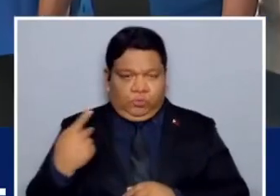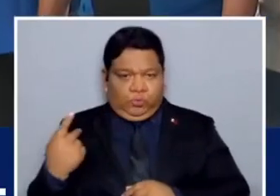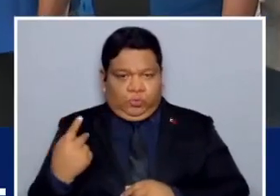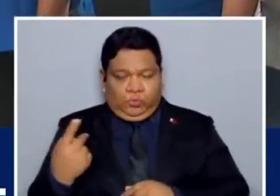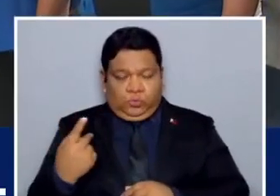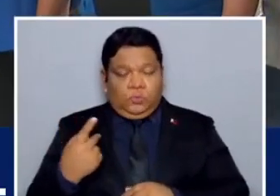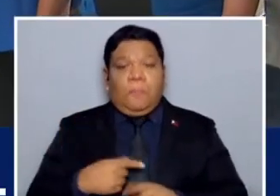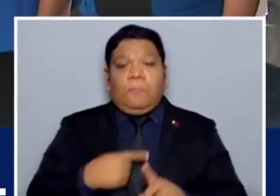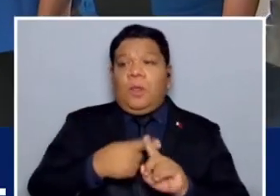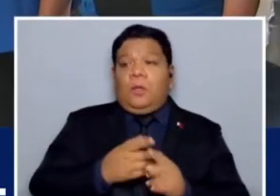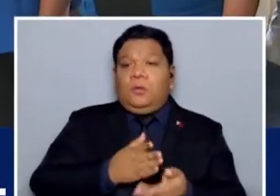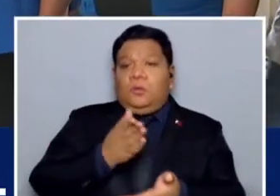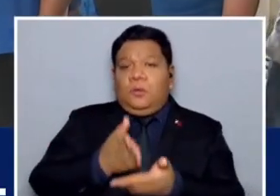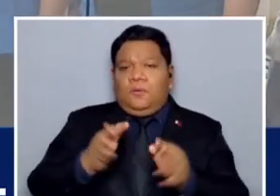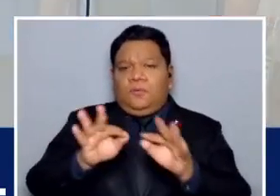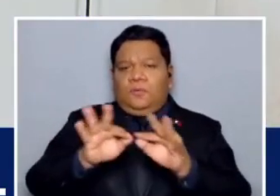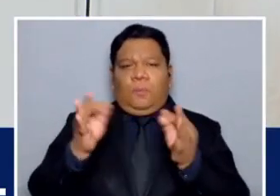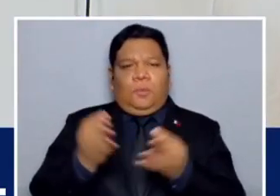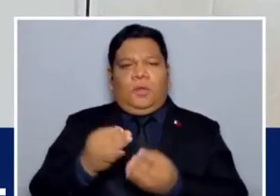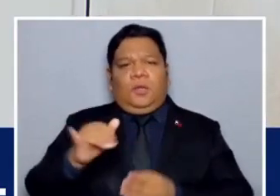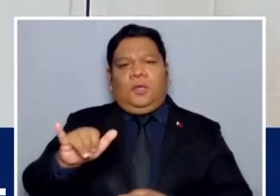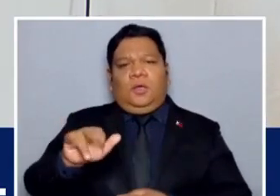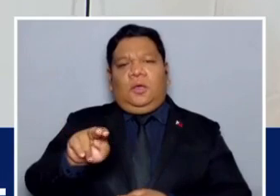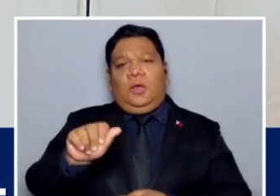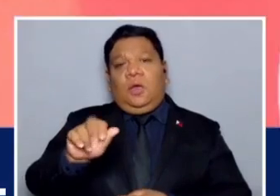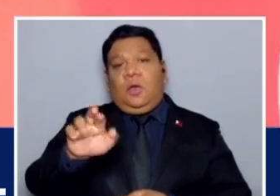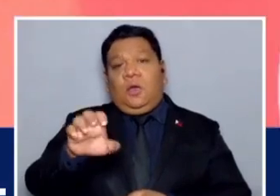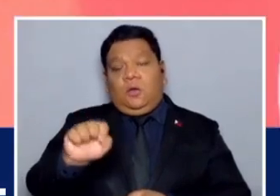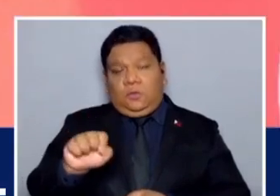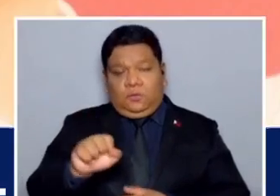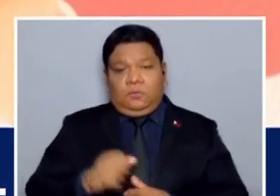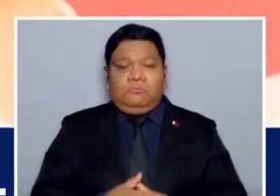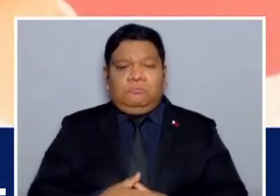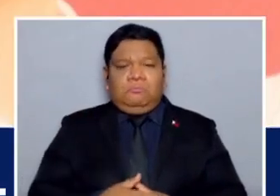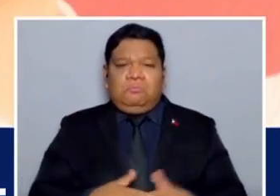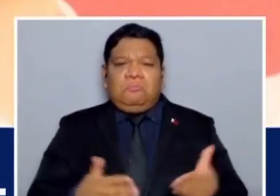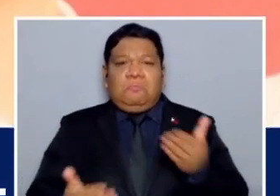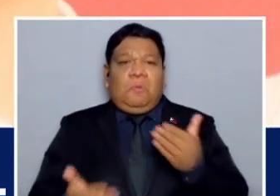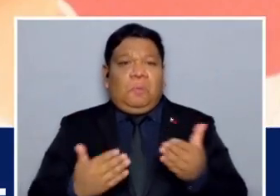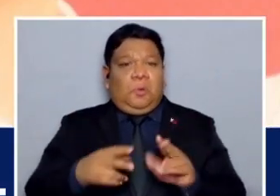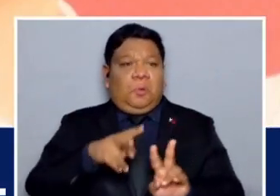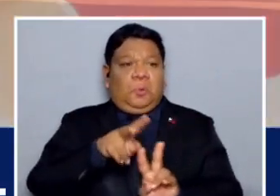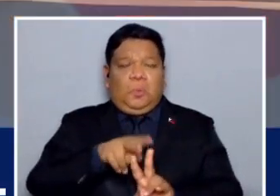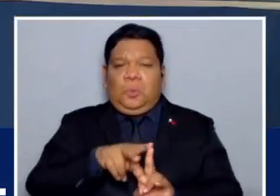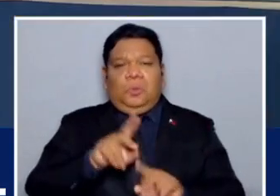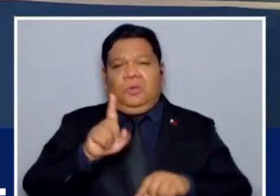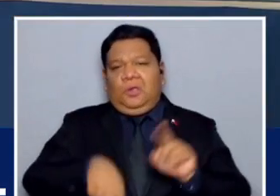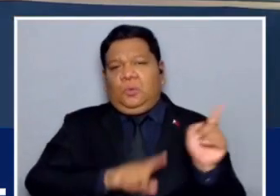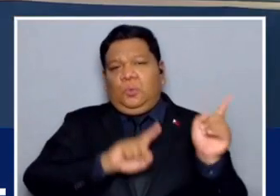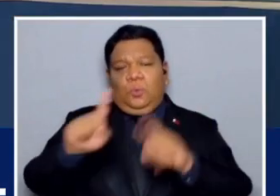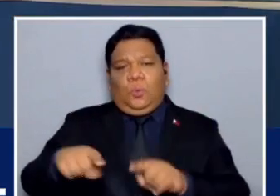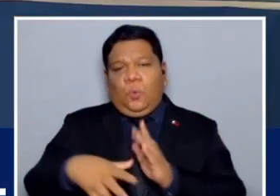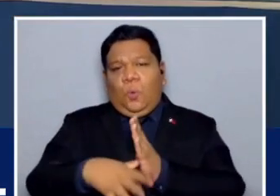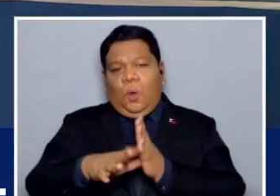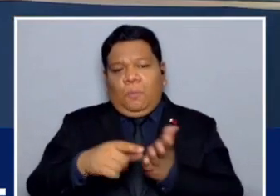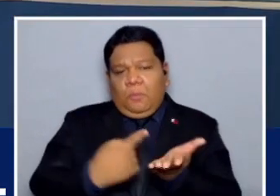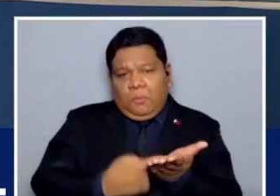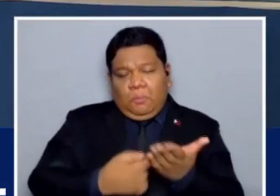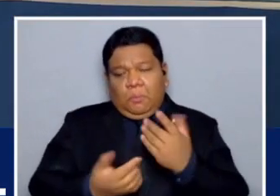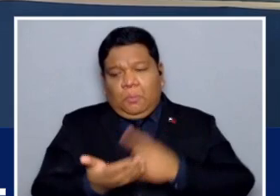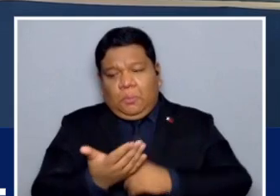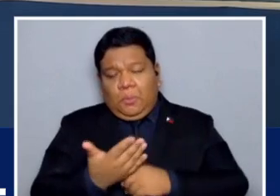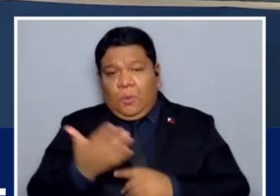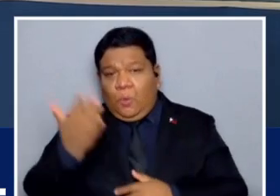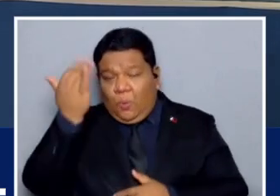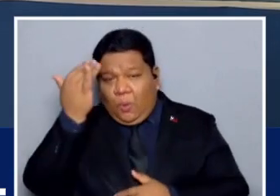pamilya Inares sa Kapitolyo. Maaring hindi na dumalo sina Lacson at Soto sa COMELEC debates dahil nakakasan na ang mga lakad